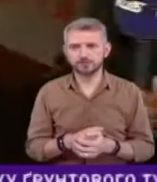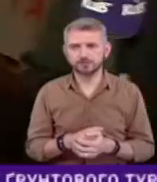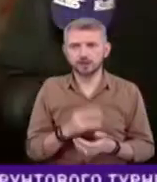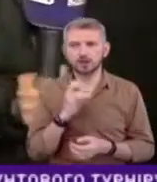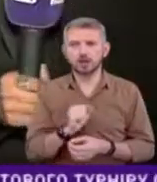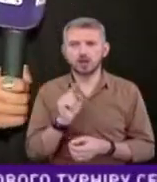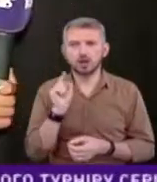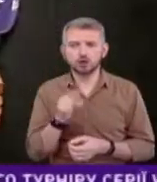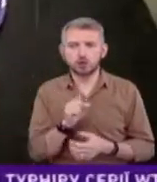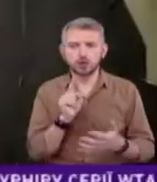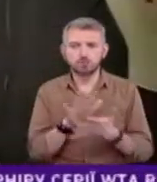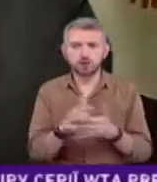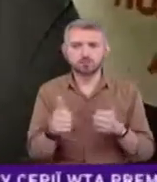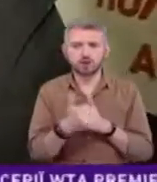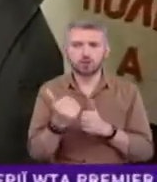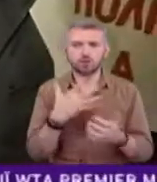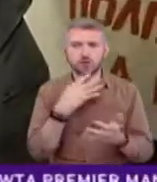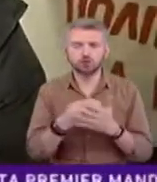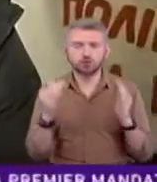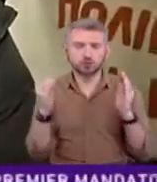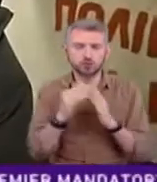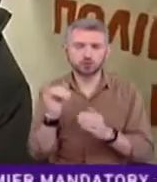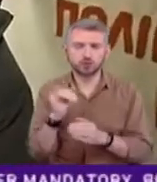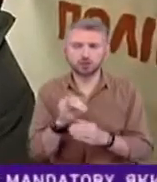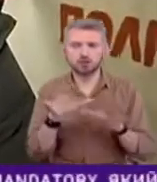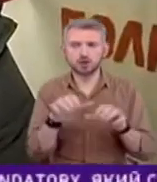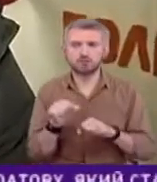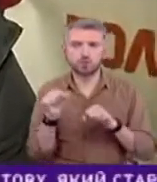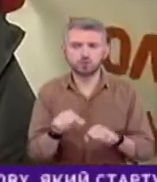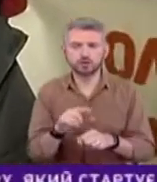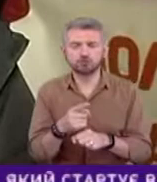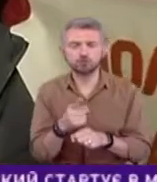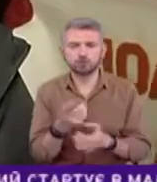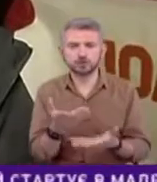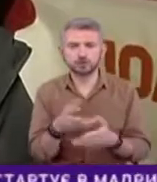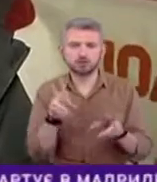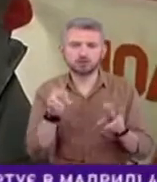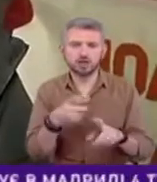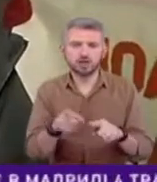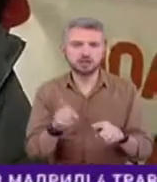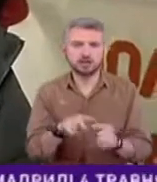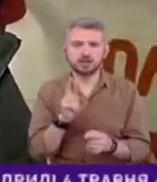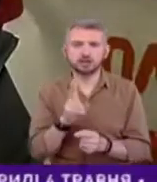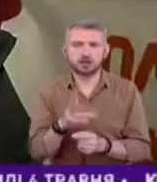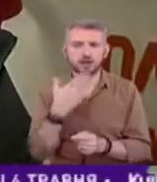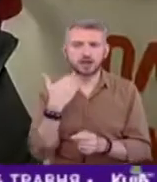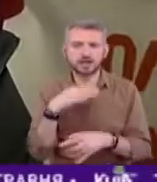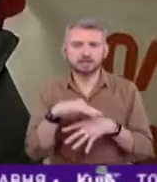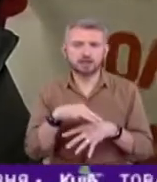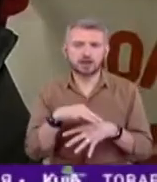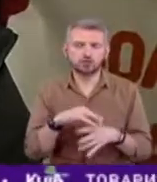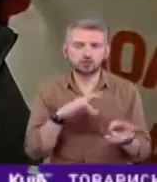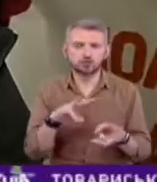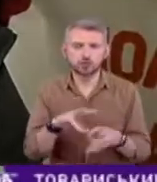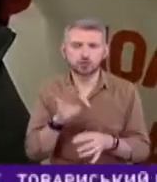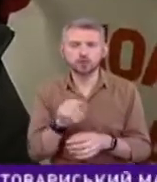На нього напали біля його власного будинку, і правоохоронці чомусь прокваліфікували це як легкі тілесні ушкодження, хоча